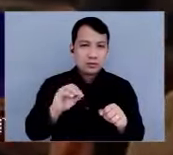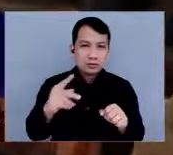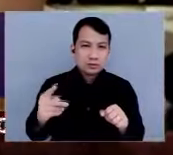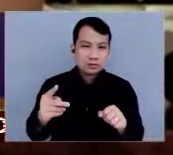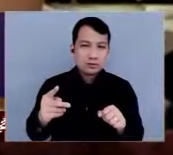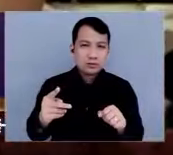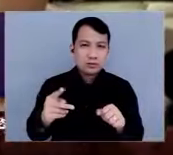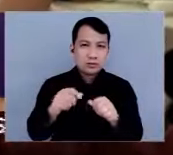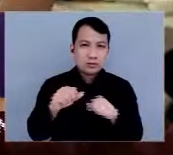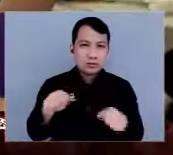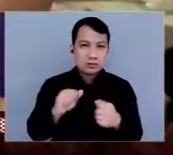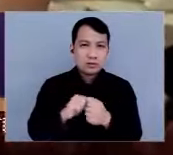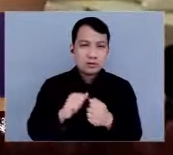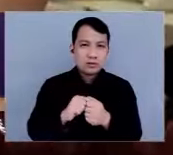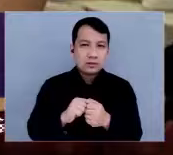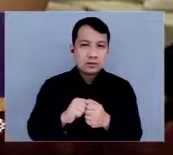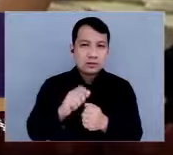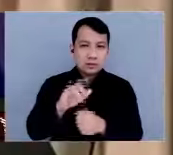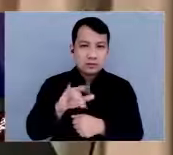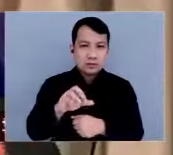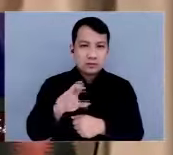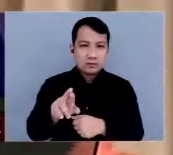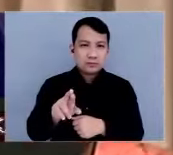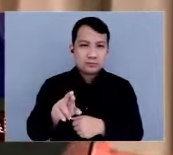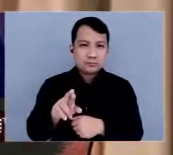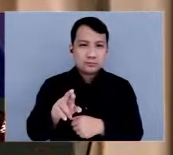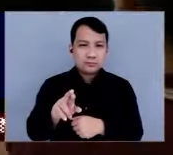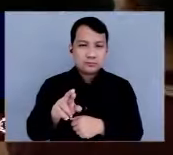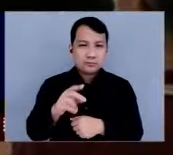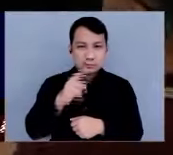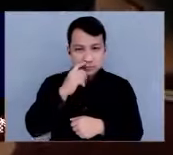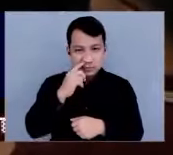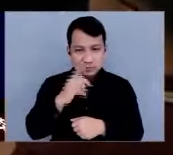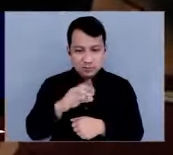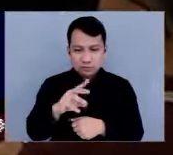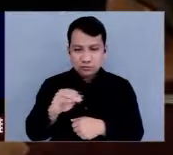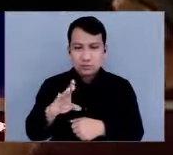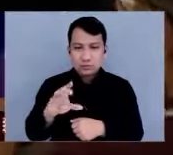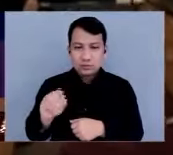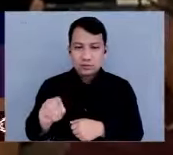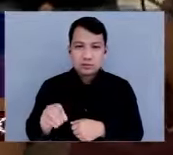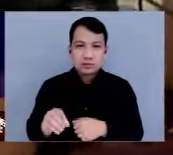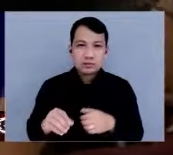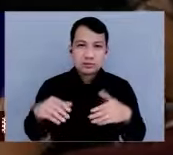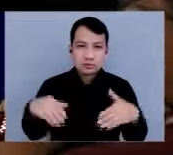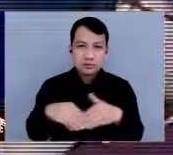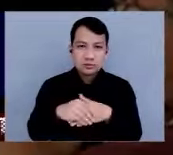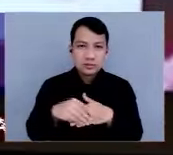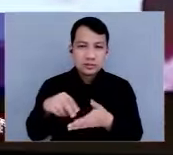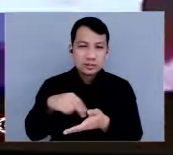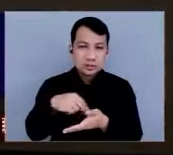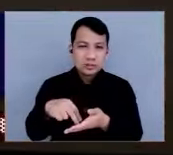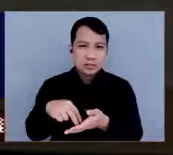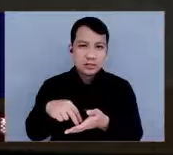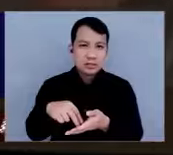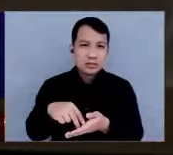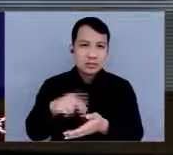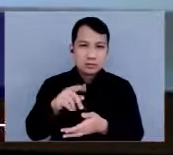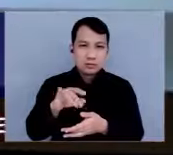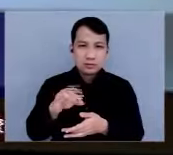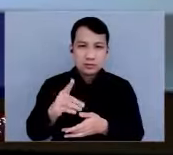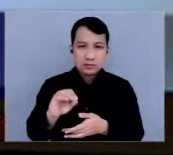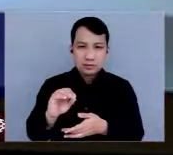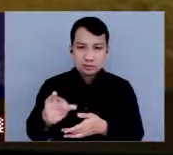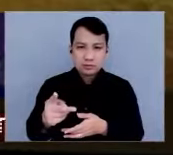pati ang an errand cantil kobo The Wedding Dance at Tando Bukod sa full length